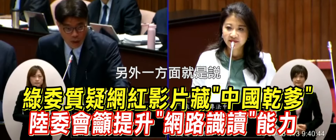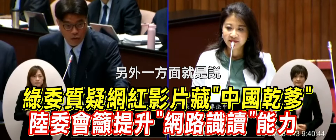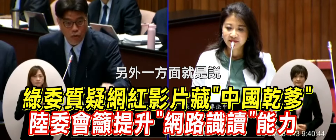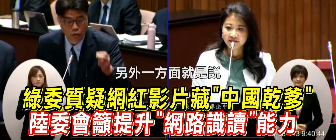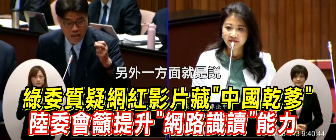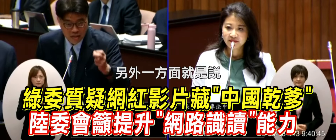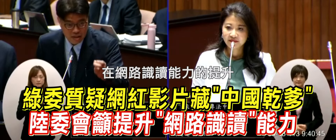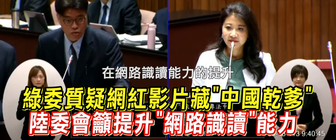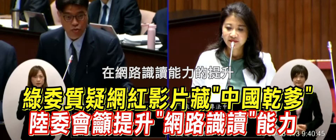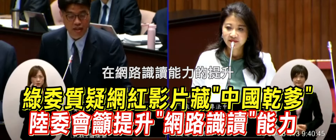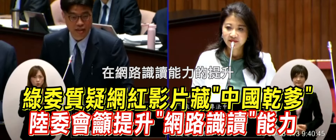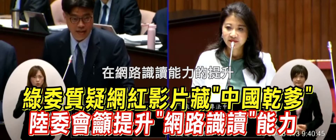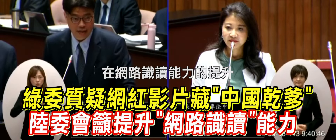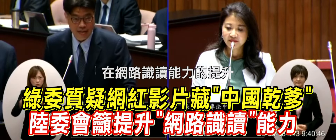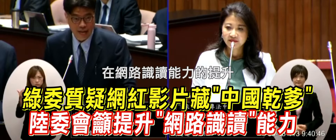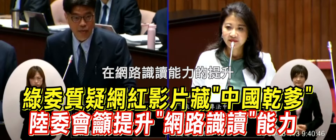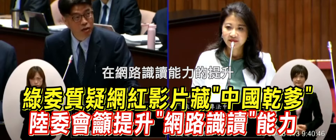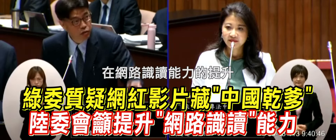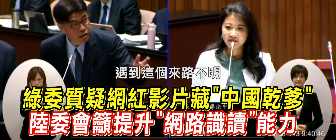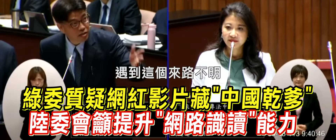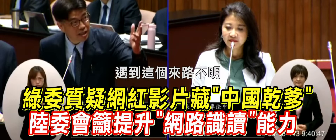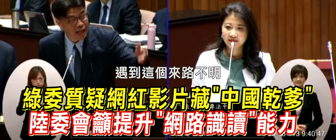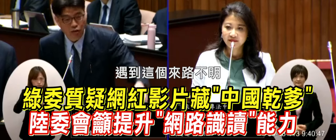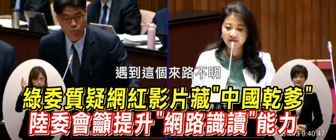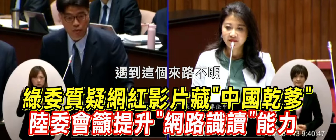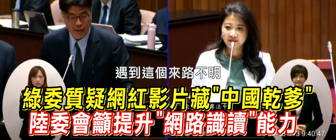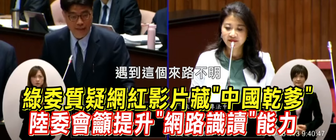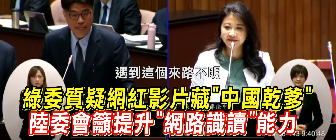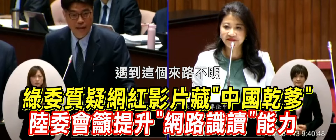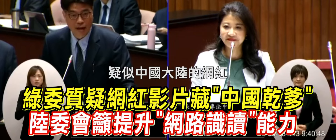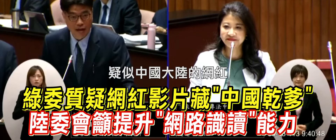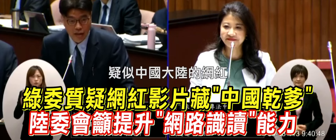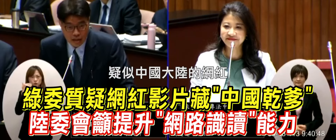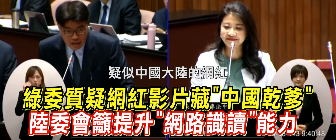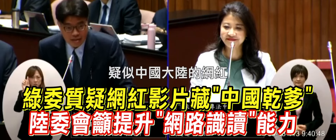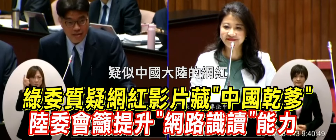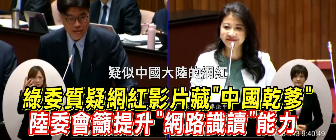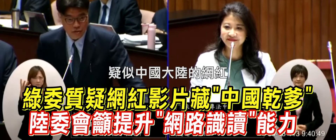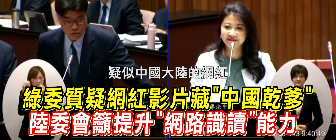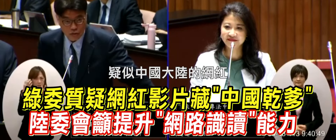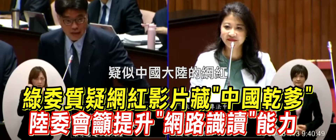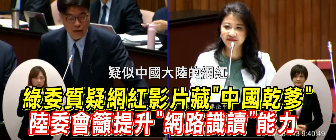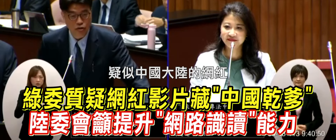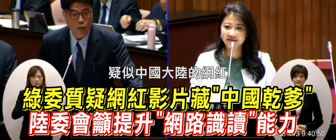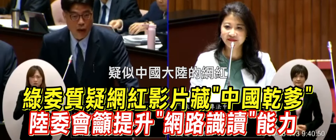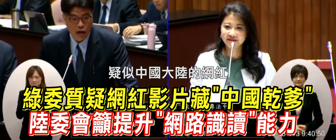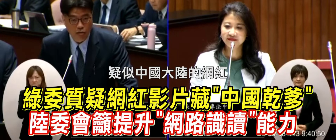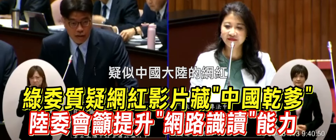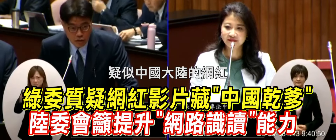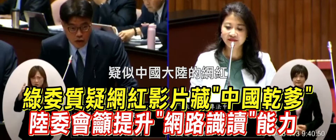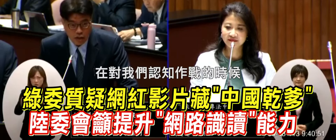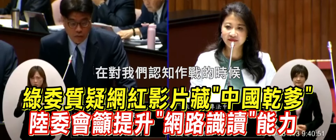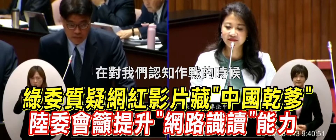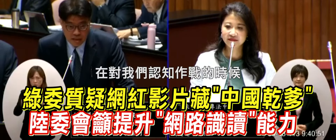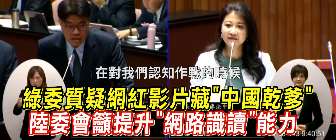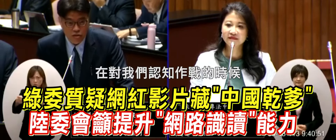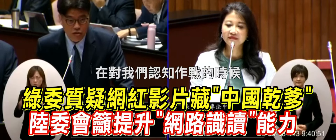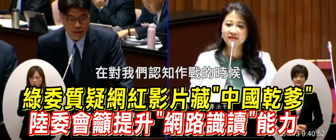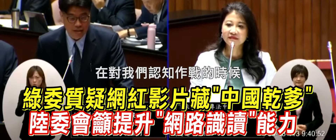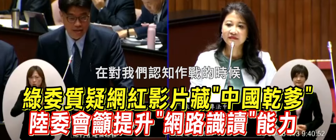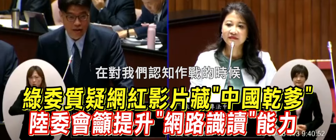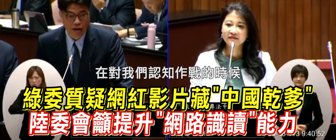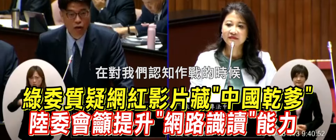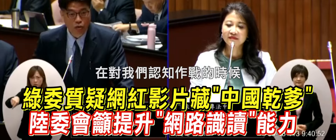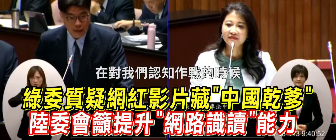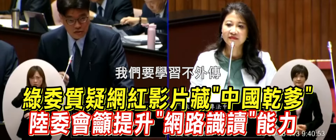是啊，在网络识读能力的提升，遇到这个来路不明好、疑似中国大陆的网红在对于我们认